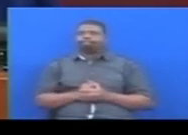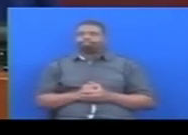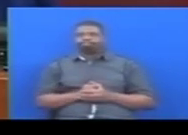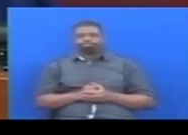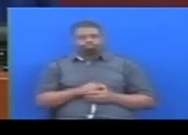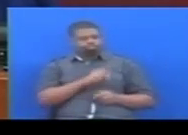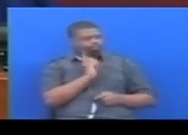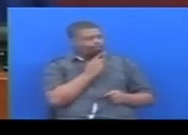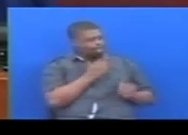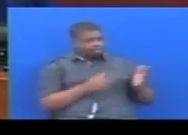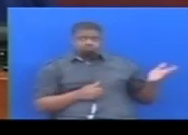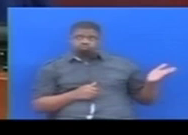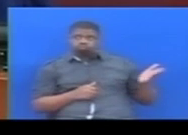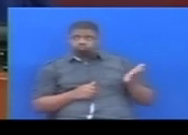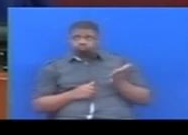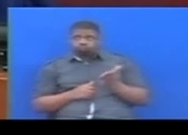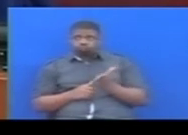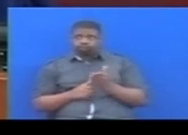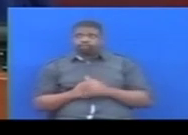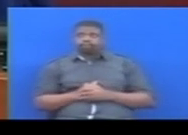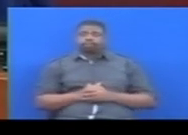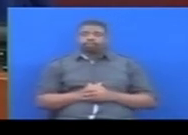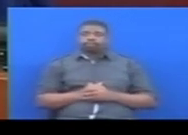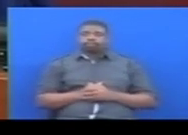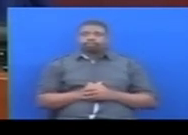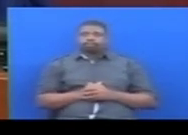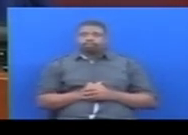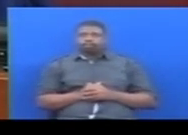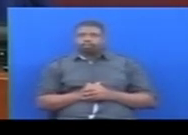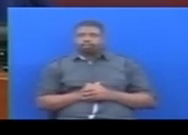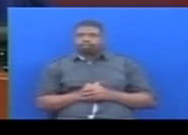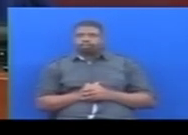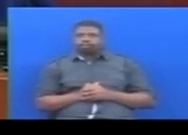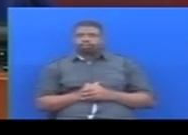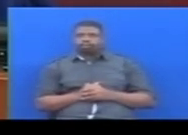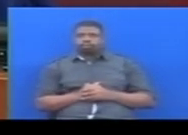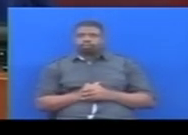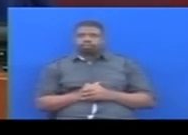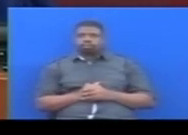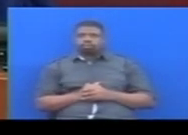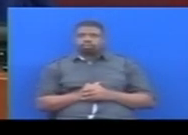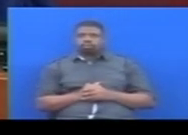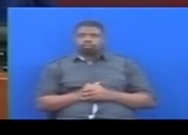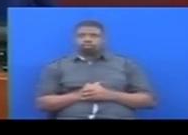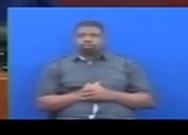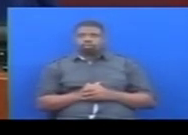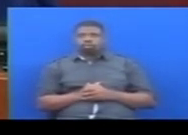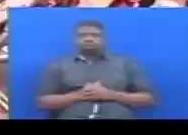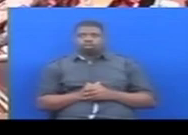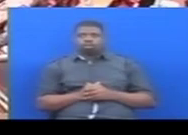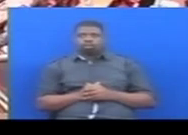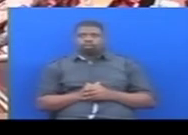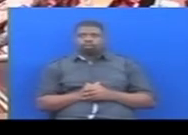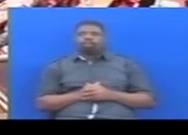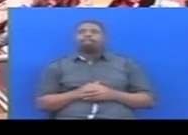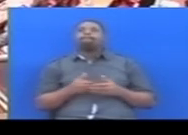Waziri, ofisi ya makamu wa rais, muungano na mazingira, majibu. Mheshimiwa Naibu